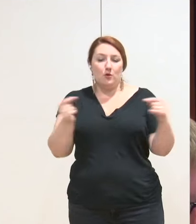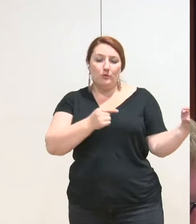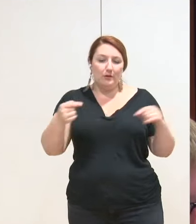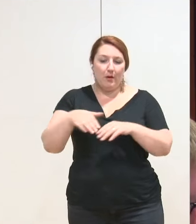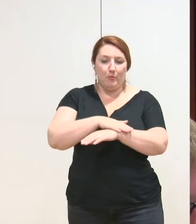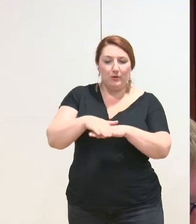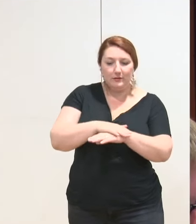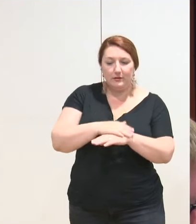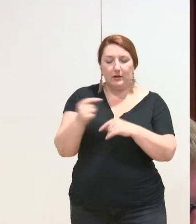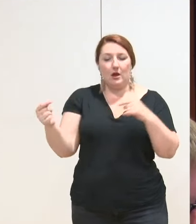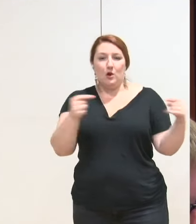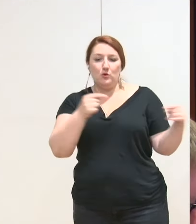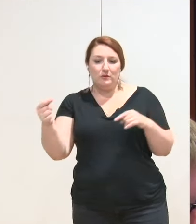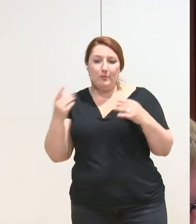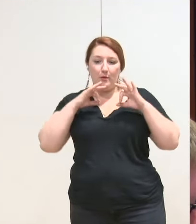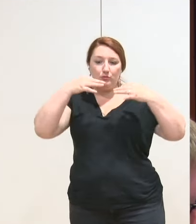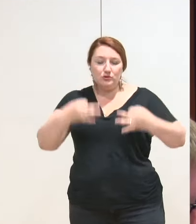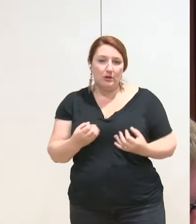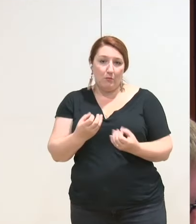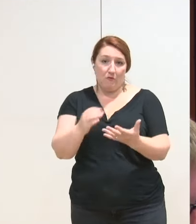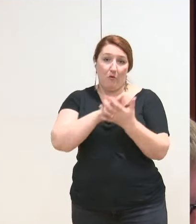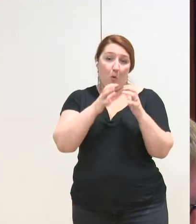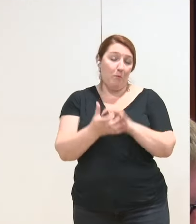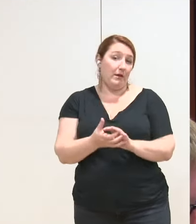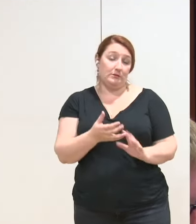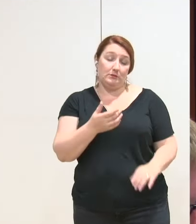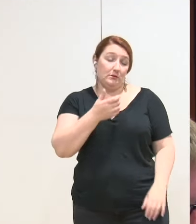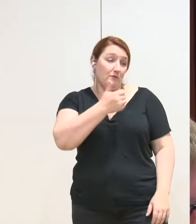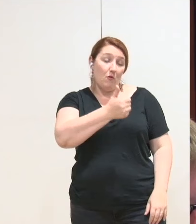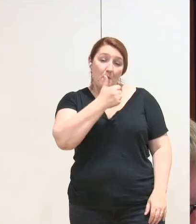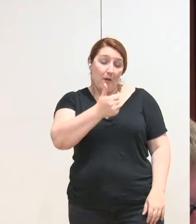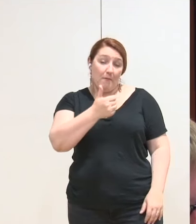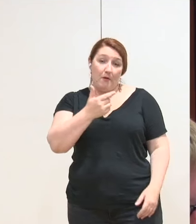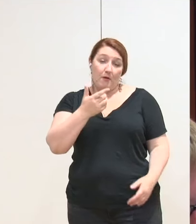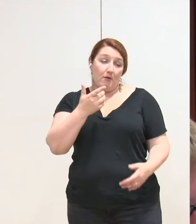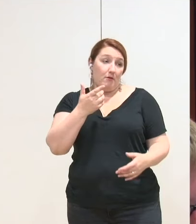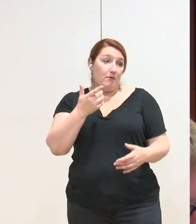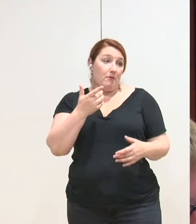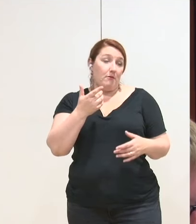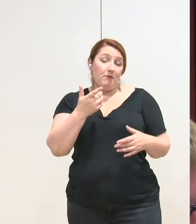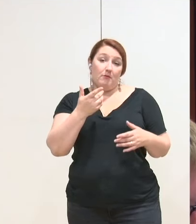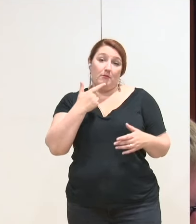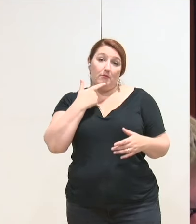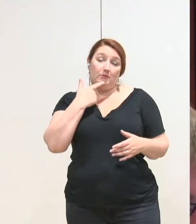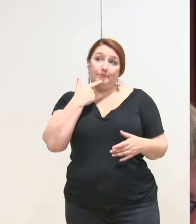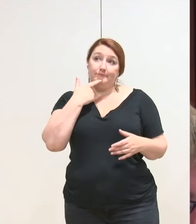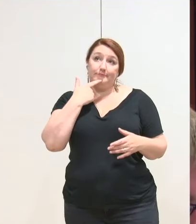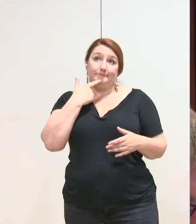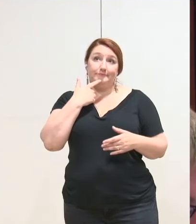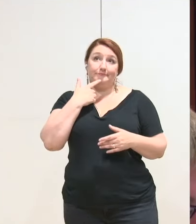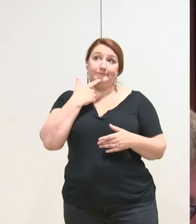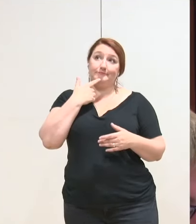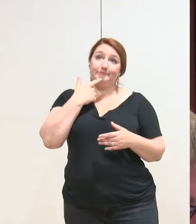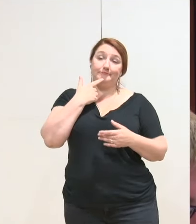compliqué on a parlé de la dette vous vous êtes laissé embarquer dans un discours qui à nos yeux ne